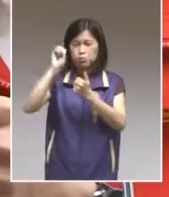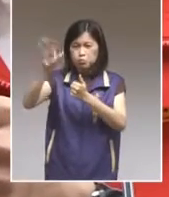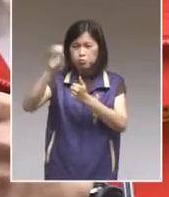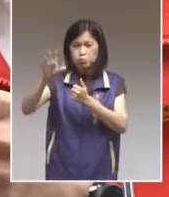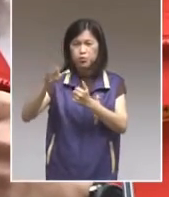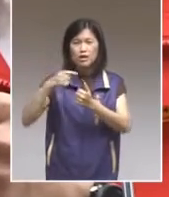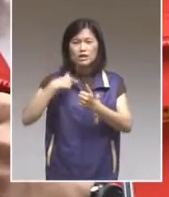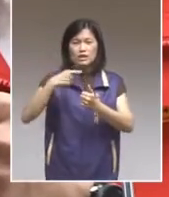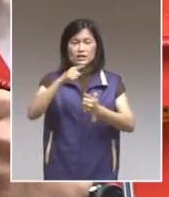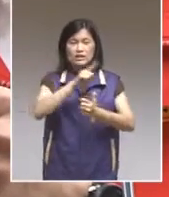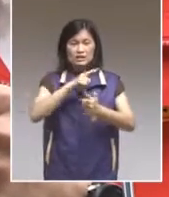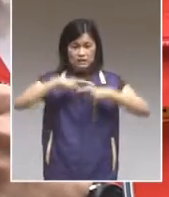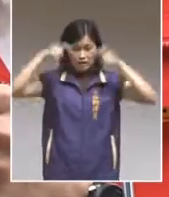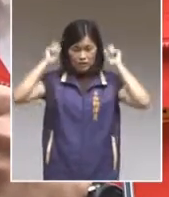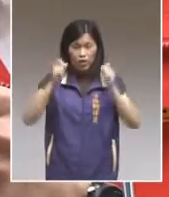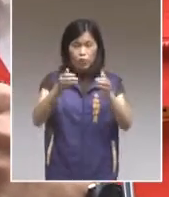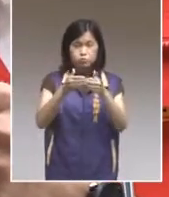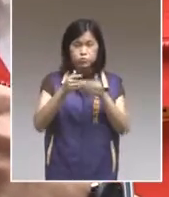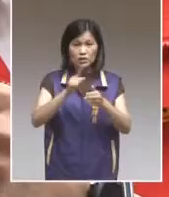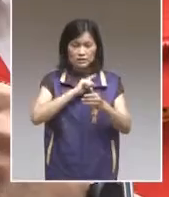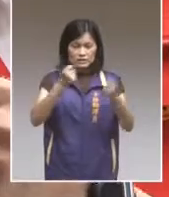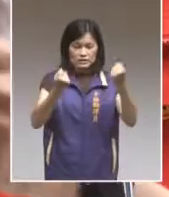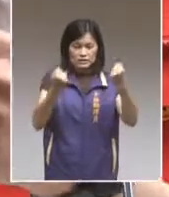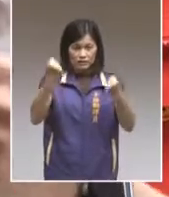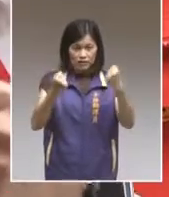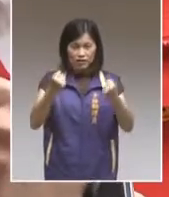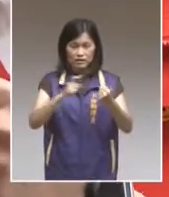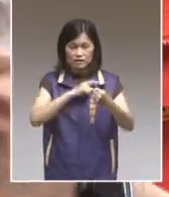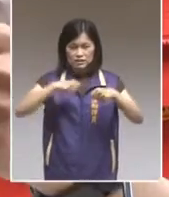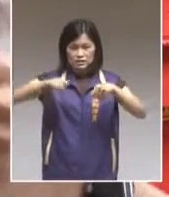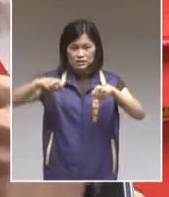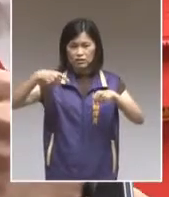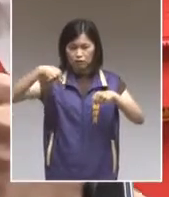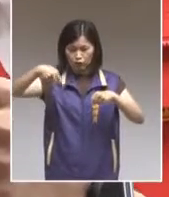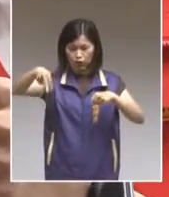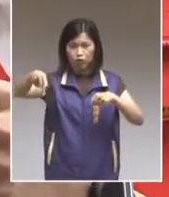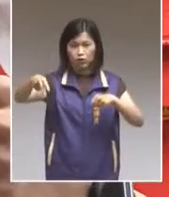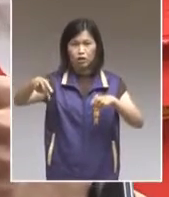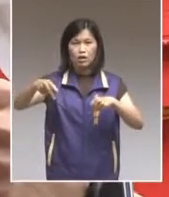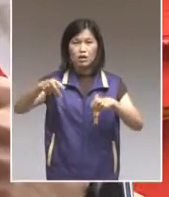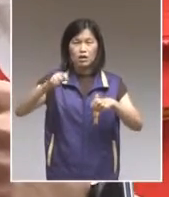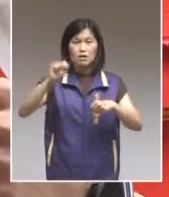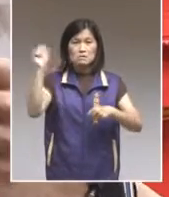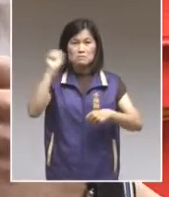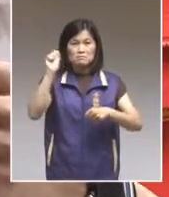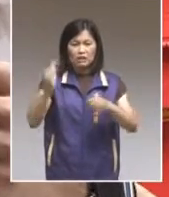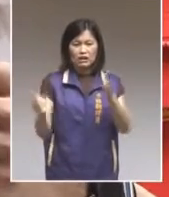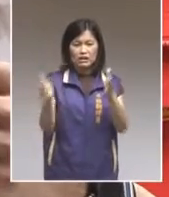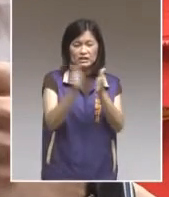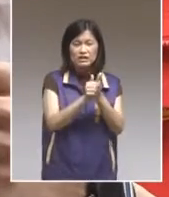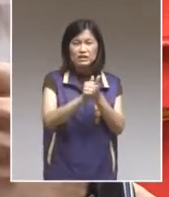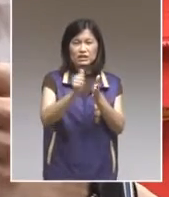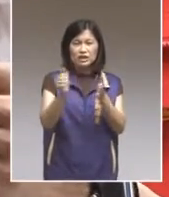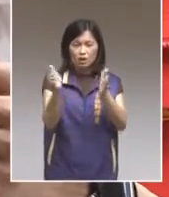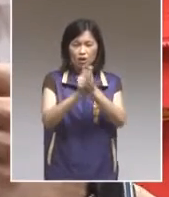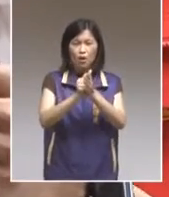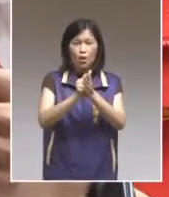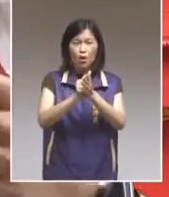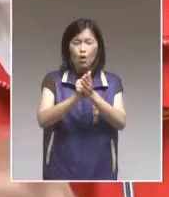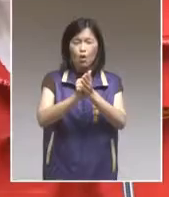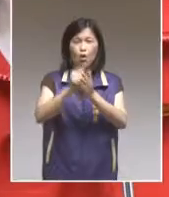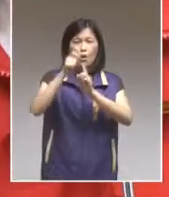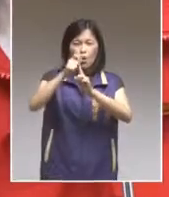工具，你骑车、开车啊，或者是走路啊，看你用选择怎么样的交通工具，但是就是不能搭大众运输工